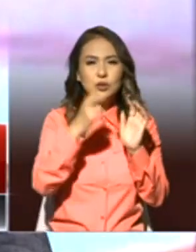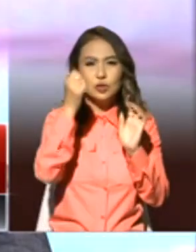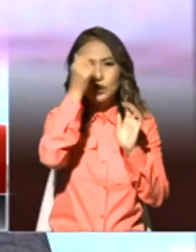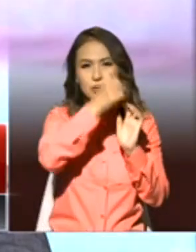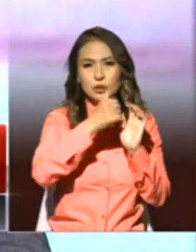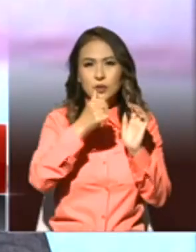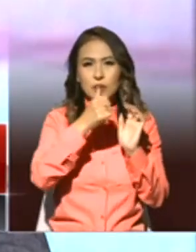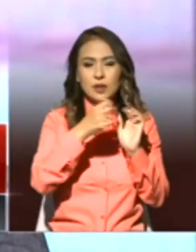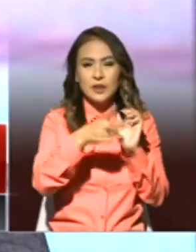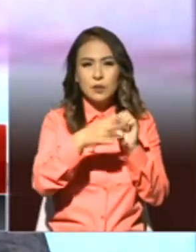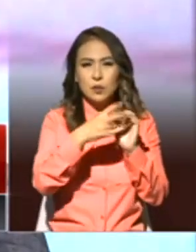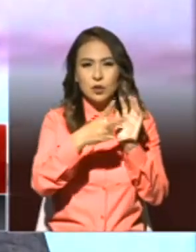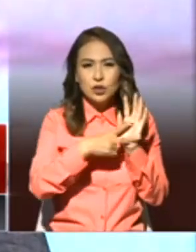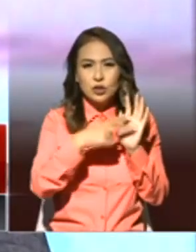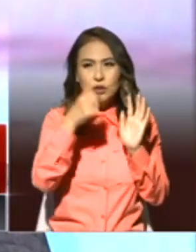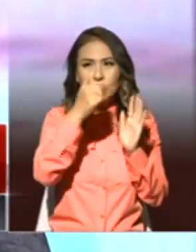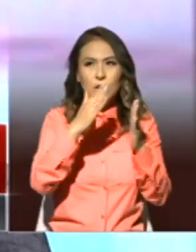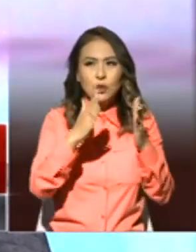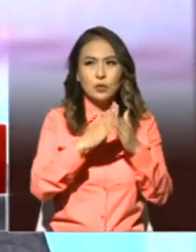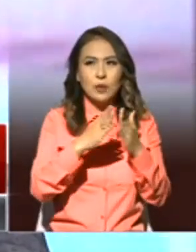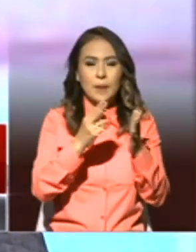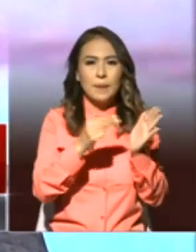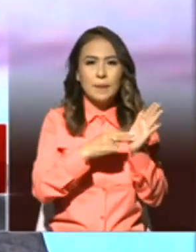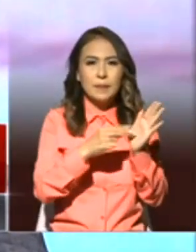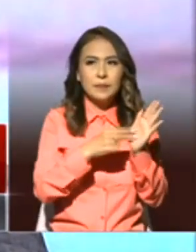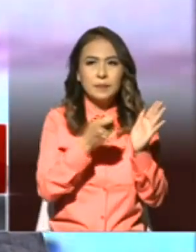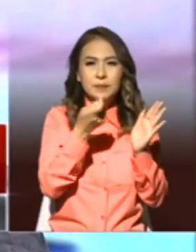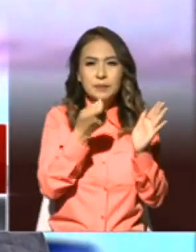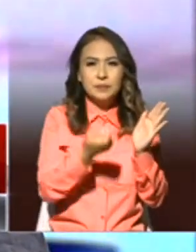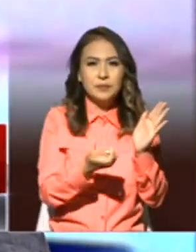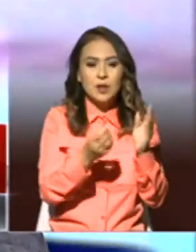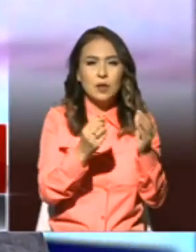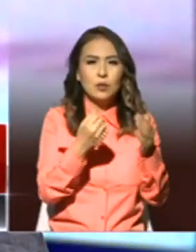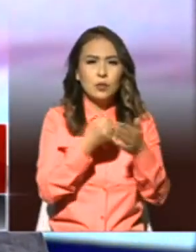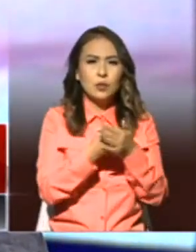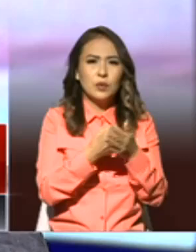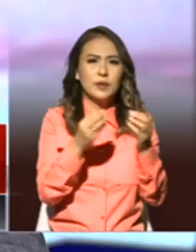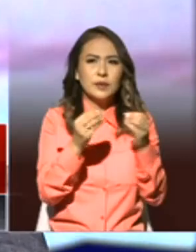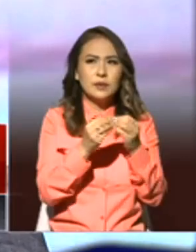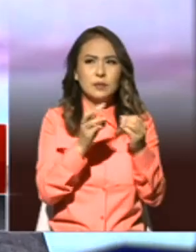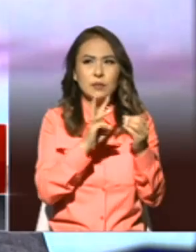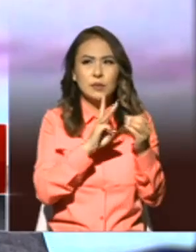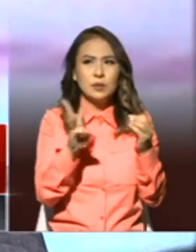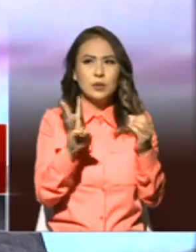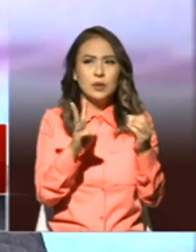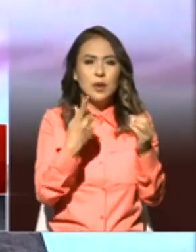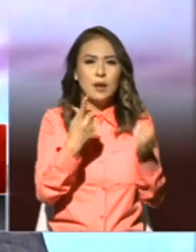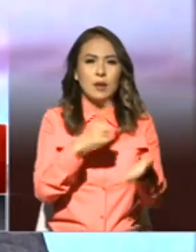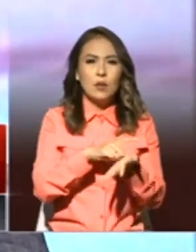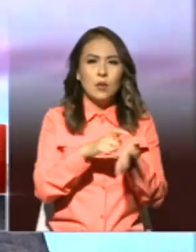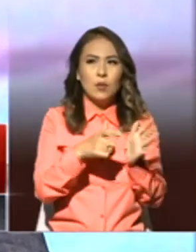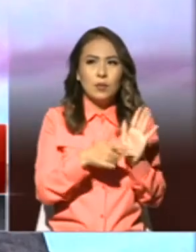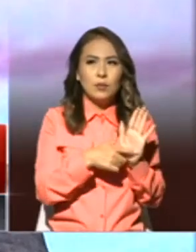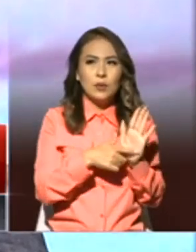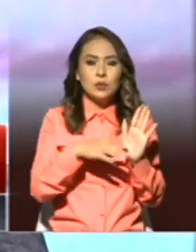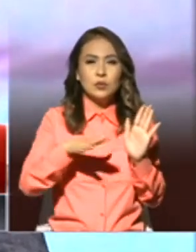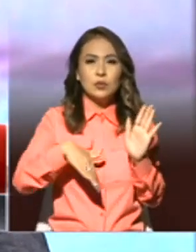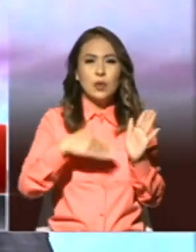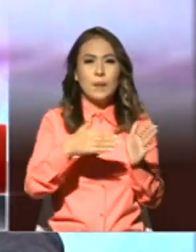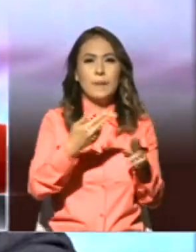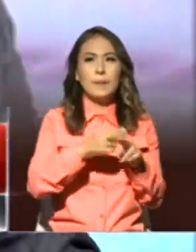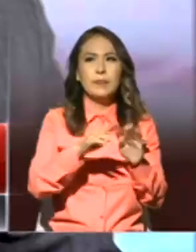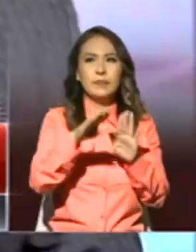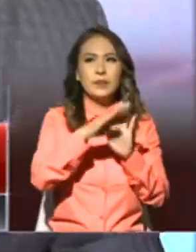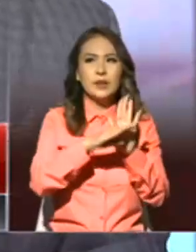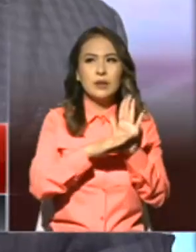сол уақытта үйлердің бағасы өте аз тұратын еді. 10 миллионға да жетпейтін негізінде бір бөлме үй. Одан кейін сол бағдарламаны шығарды